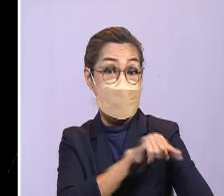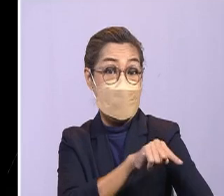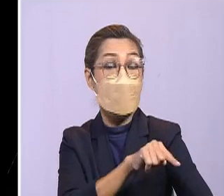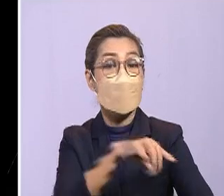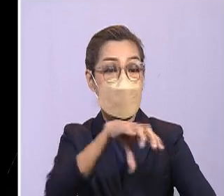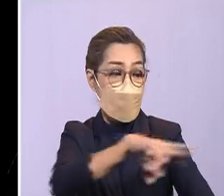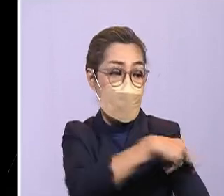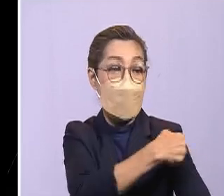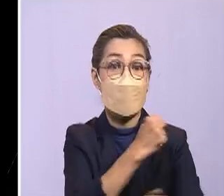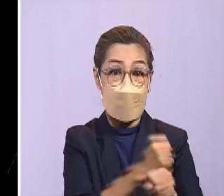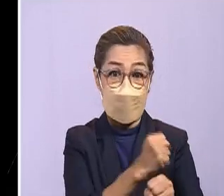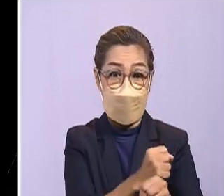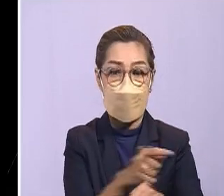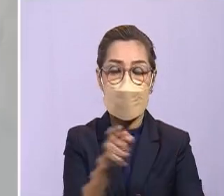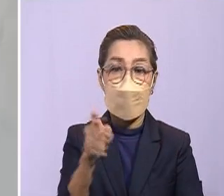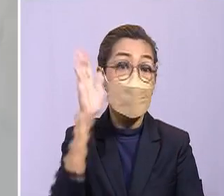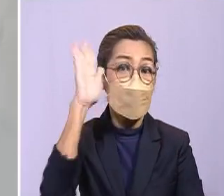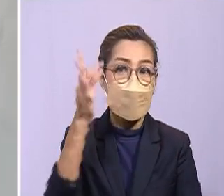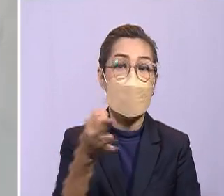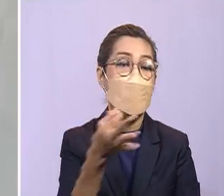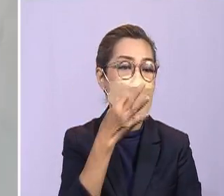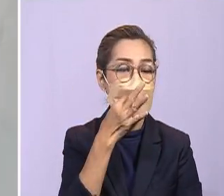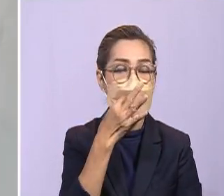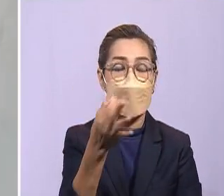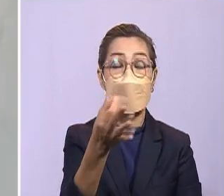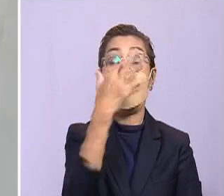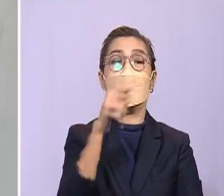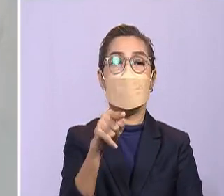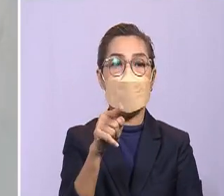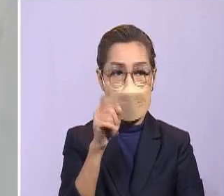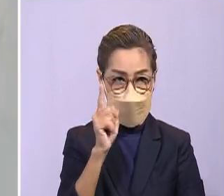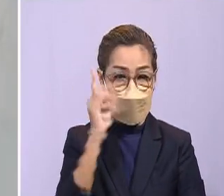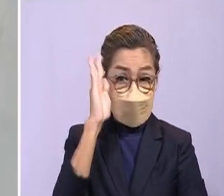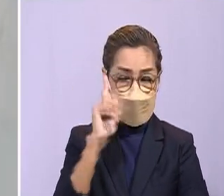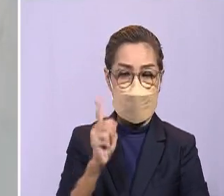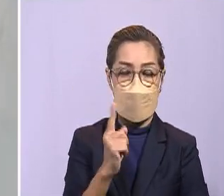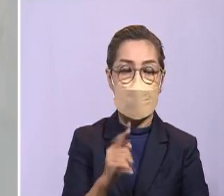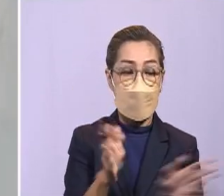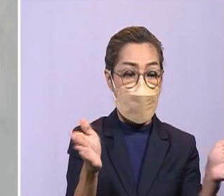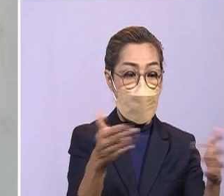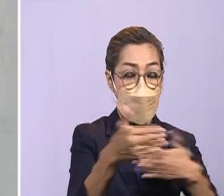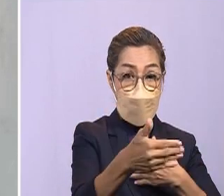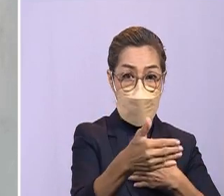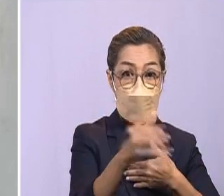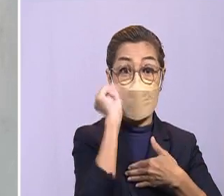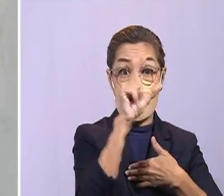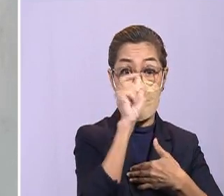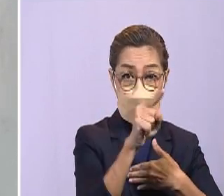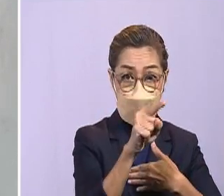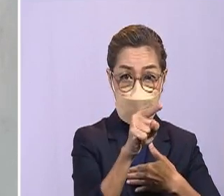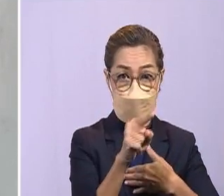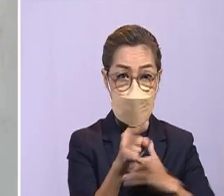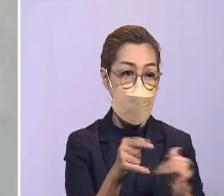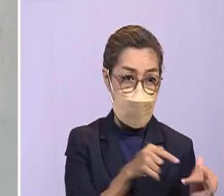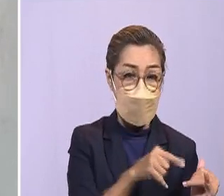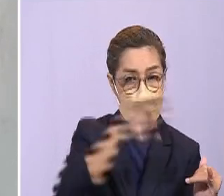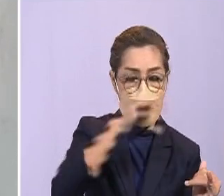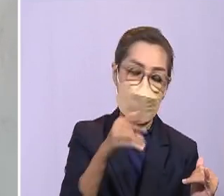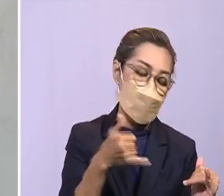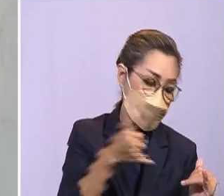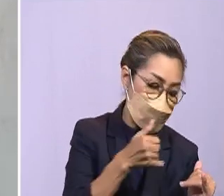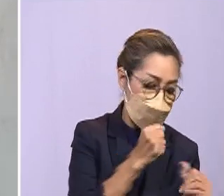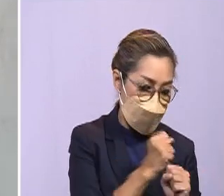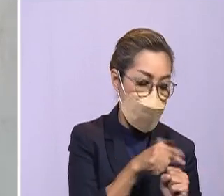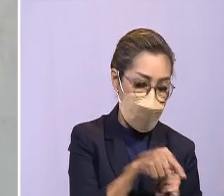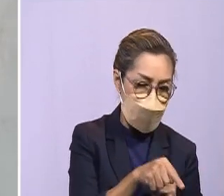าเนี่ยเขาก็เล่าให้ฟังแบบนี้ฮะว่าตอนนั้นเขากำลังปฏิบัติหน้าที่อยู่ด้านหน้าห้องฉุกเฉินเสร็จแล้วชายคนเมื่อสักครู่เนี่ยอายุ